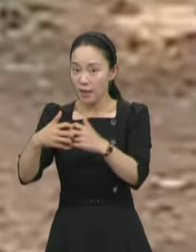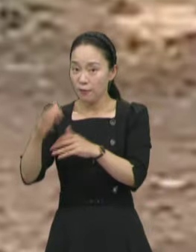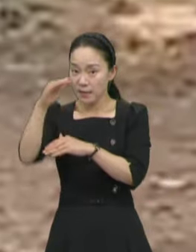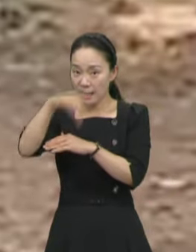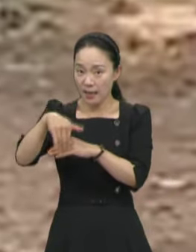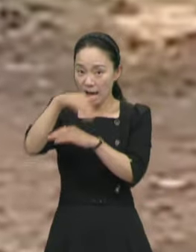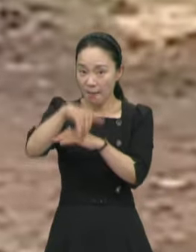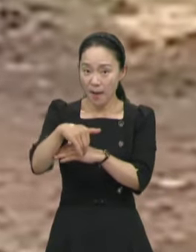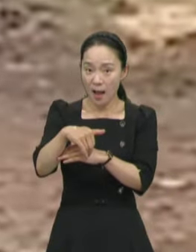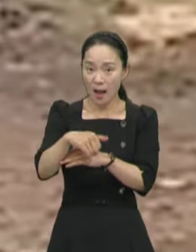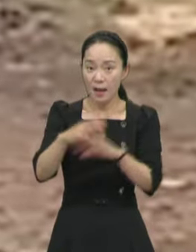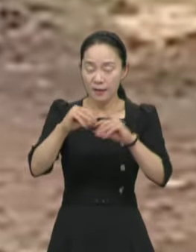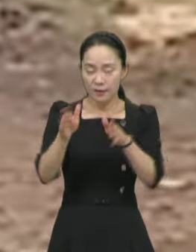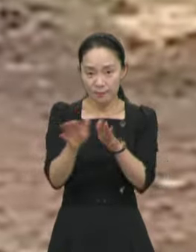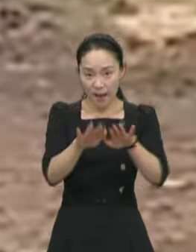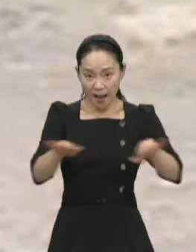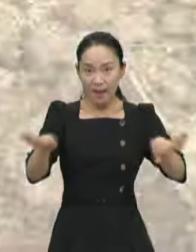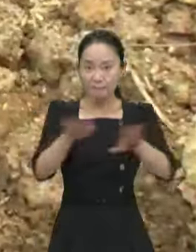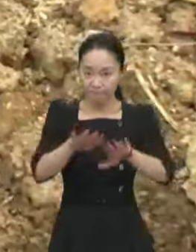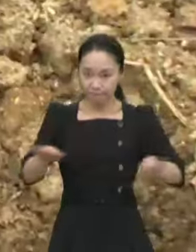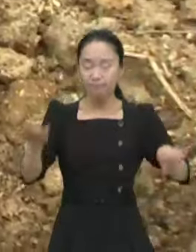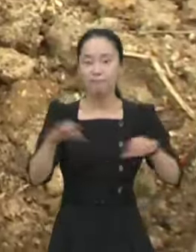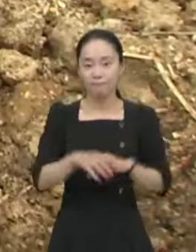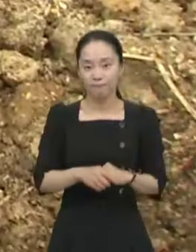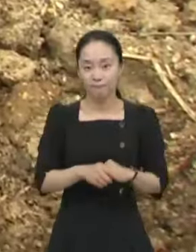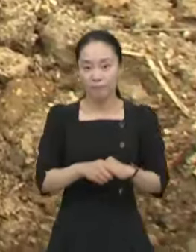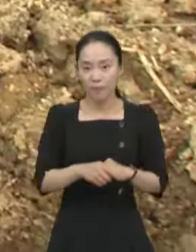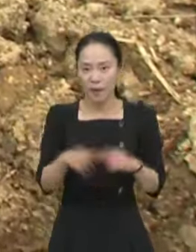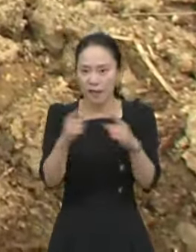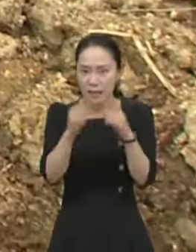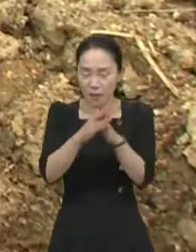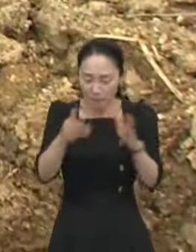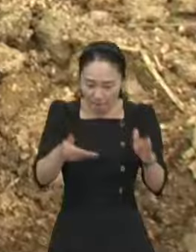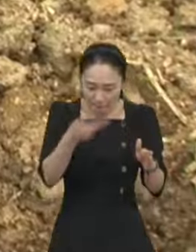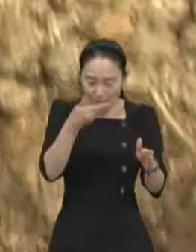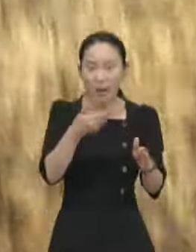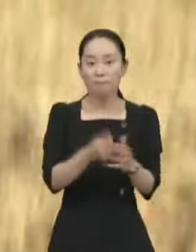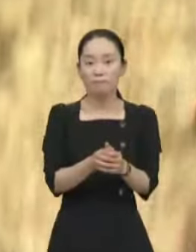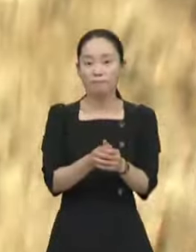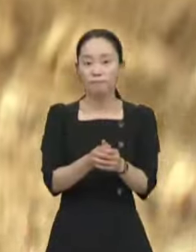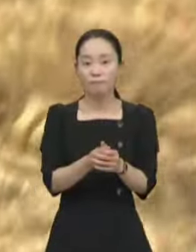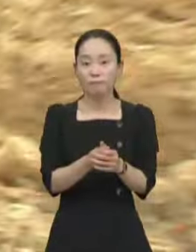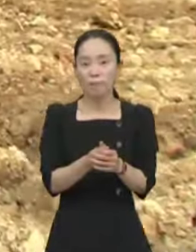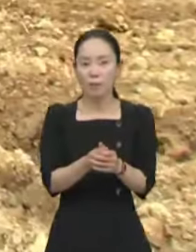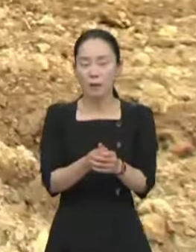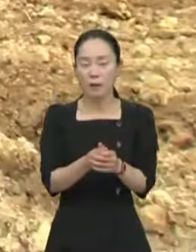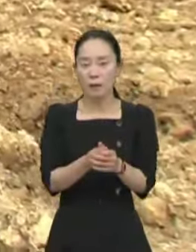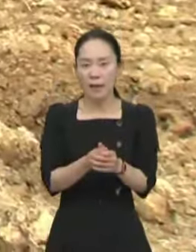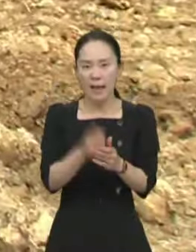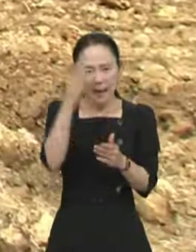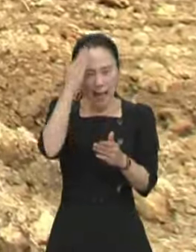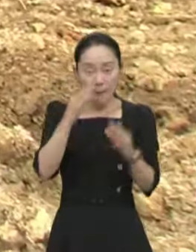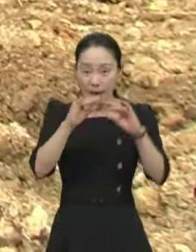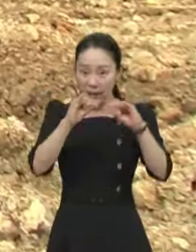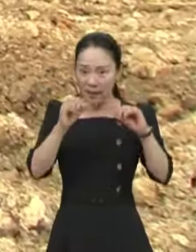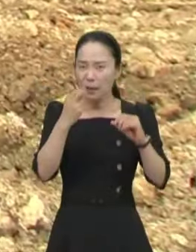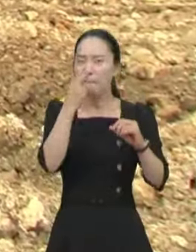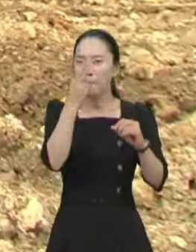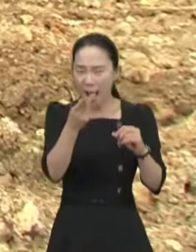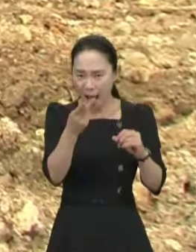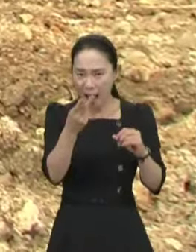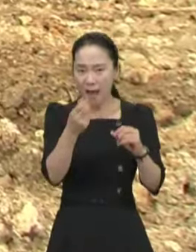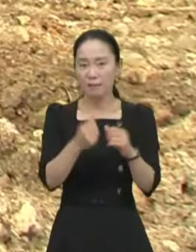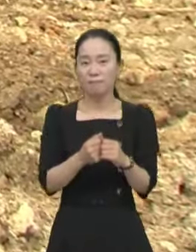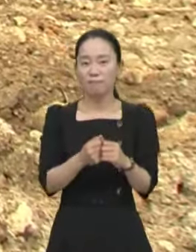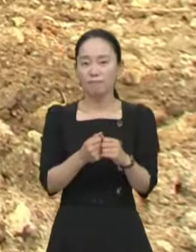흙을 골고루 펴는 작업을 합니다. 직접 파보니 이렇게 새까만 색의 악취가 나는